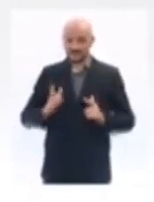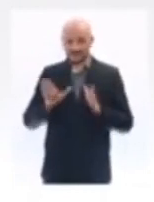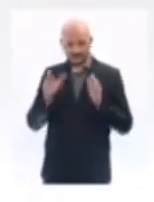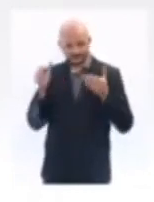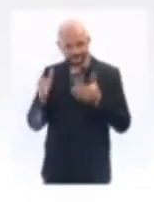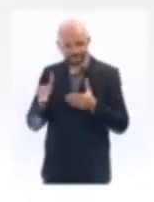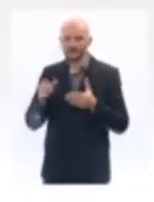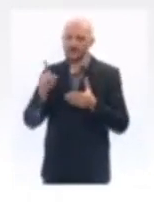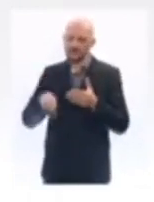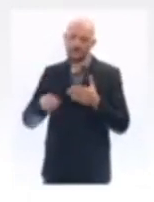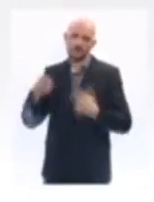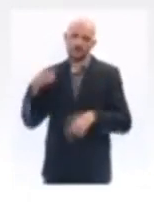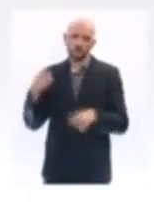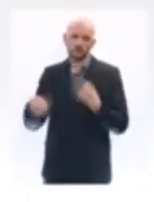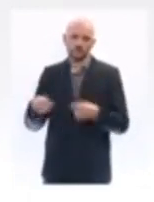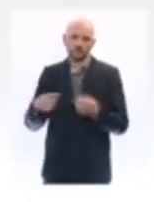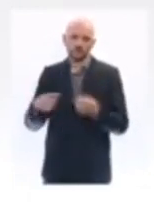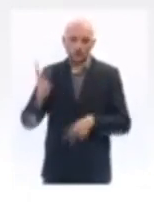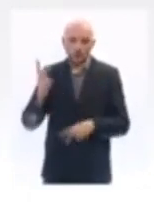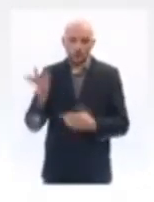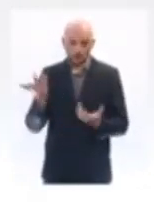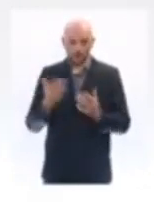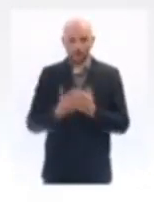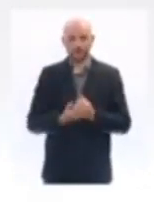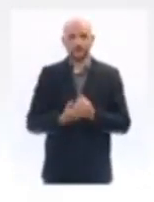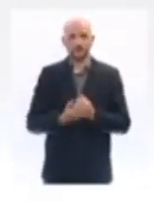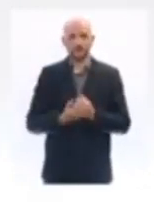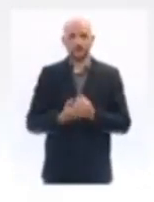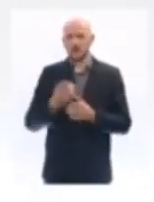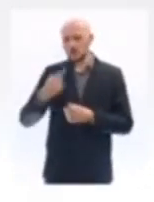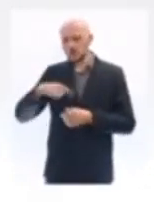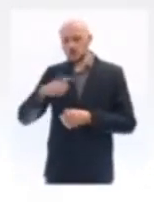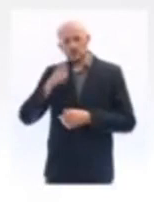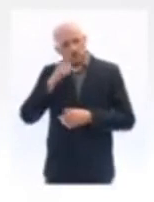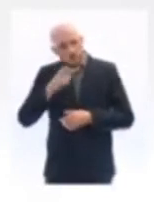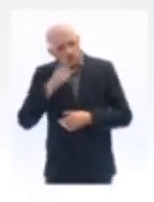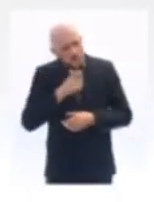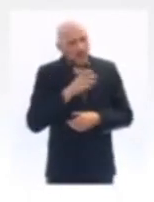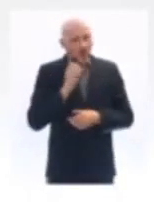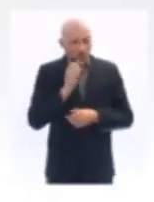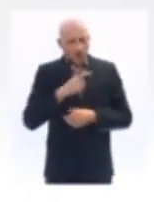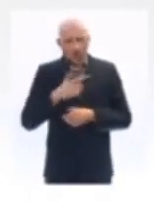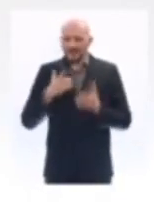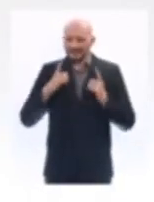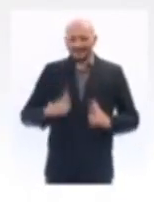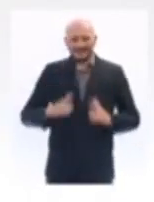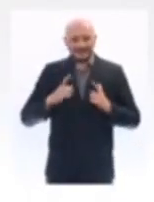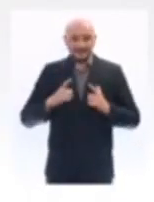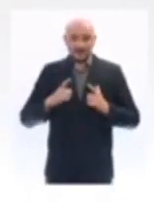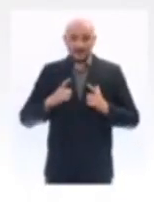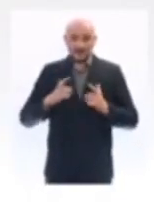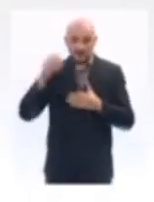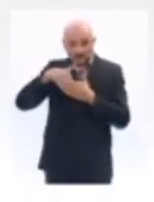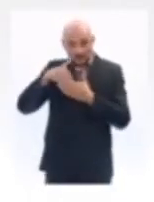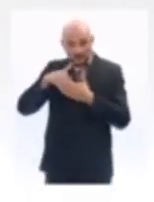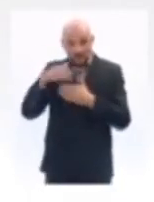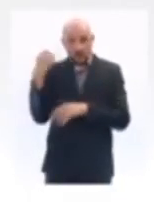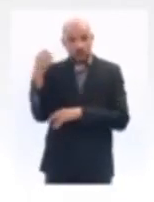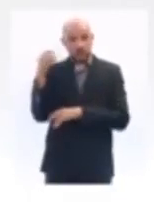des chantiers. Nous visons cette fois, avec toutes les dispositions que nous avons prises, avec les mesures de soutien, avec les